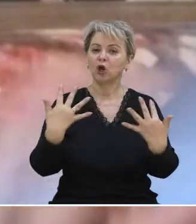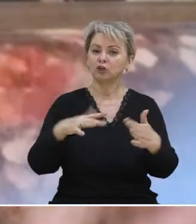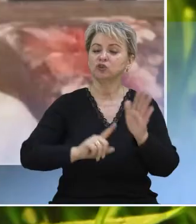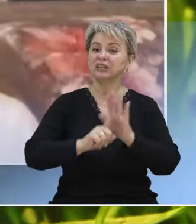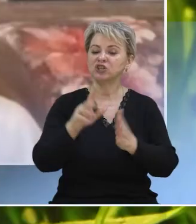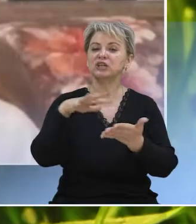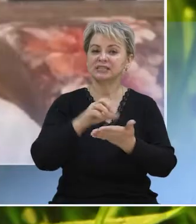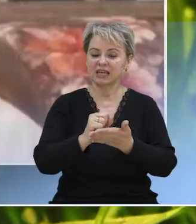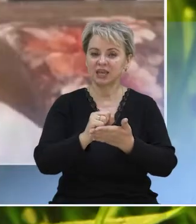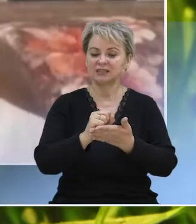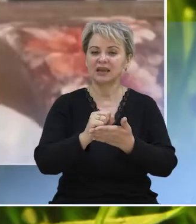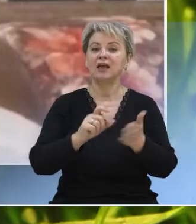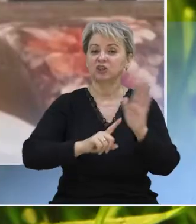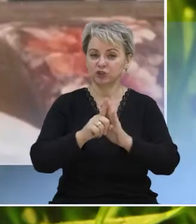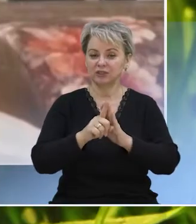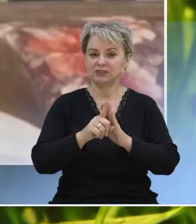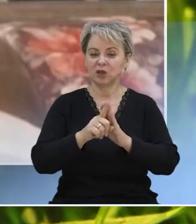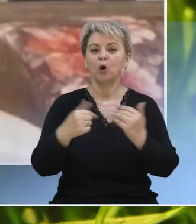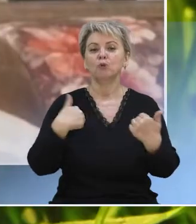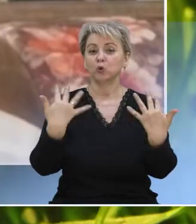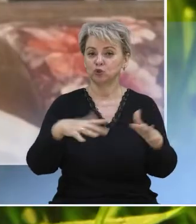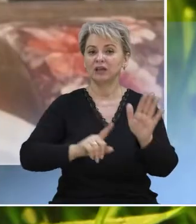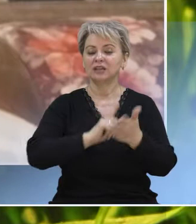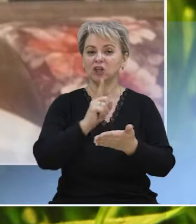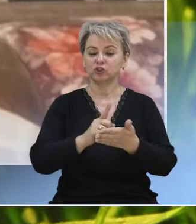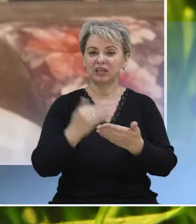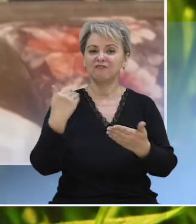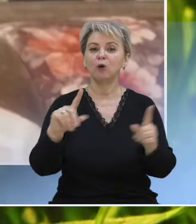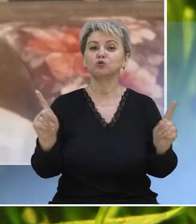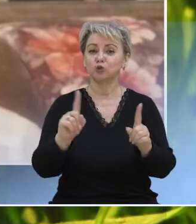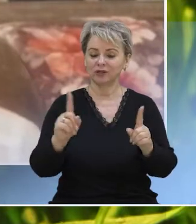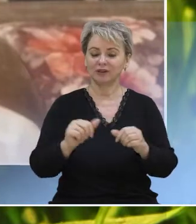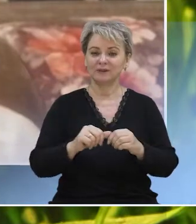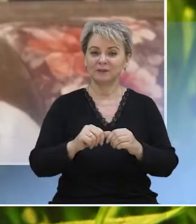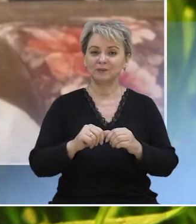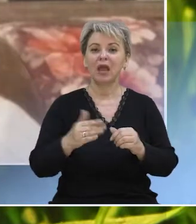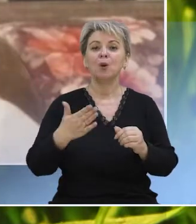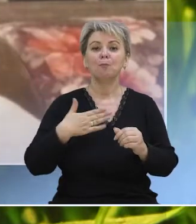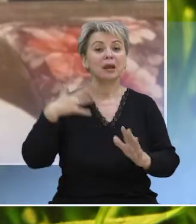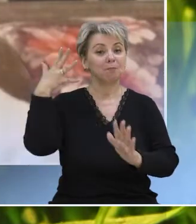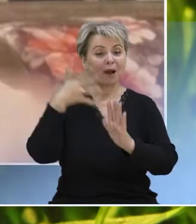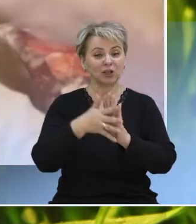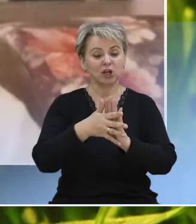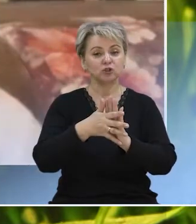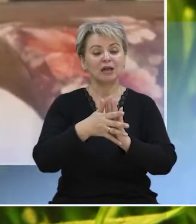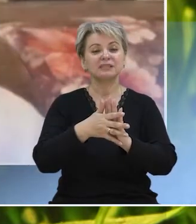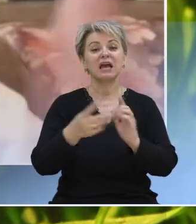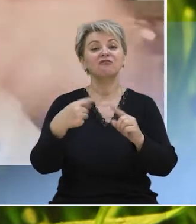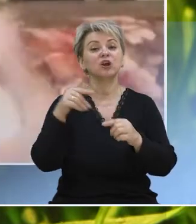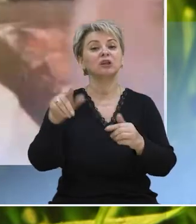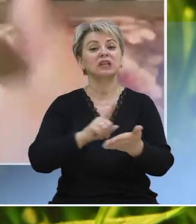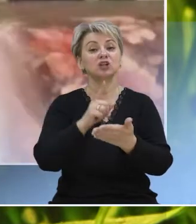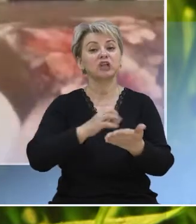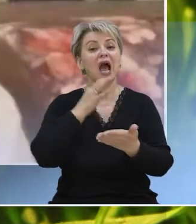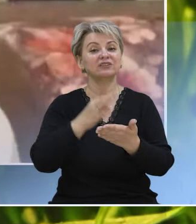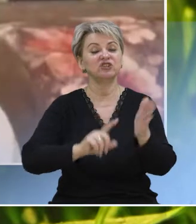извиняюсь, это уже начались занятия, да? Это уже занятия начались? Мы уже должны вам что-то... Мы погружаемся, все, да, хорошо.